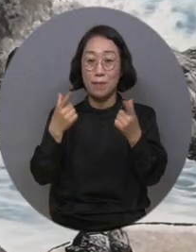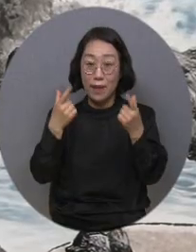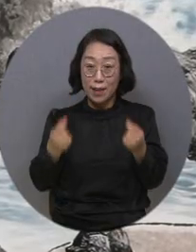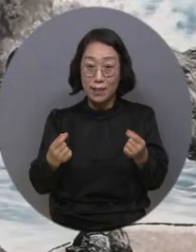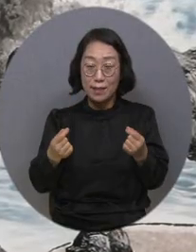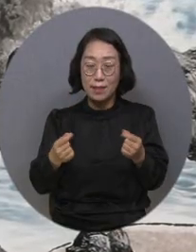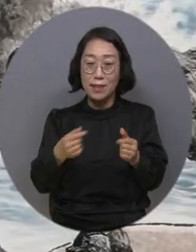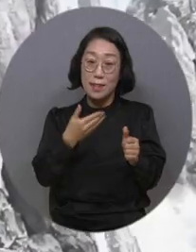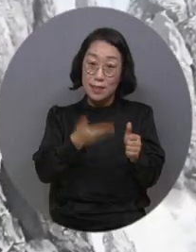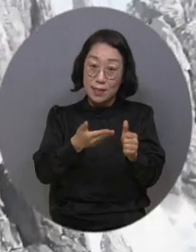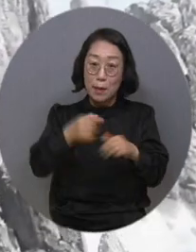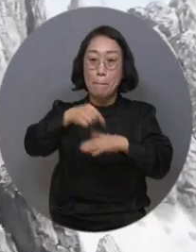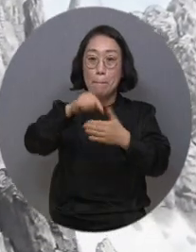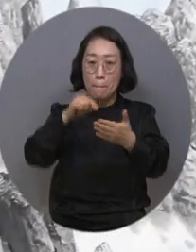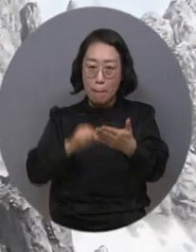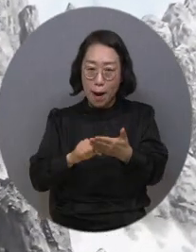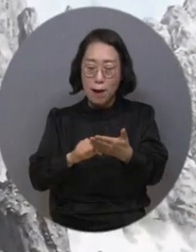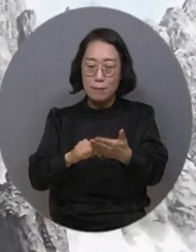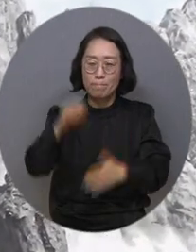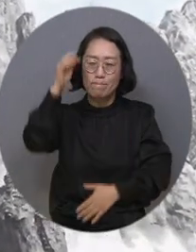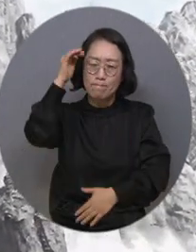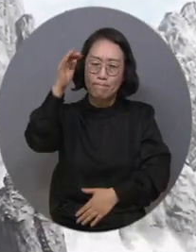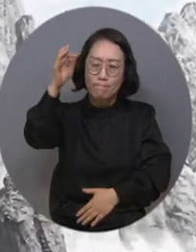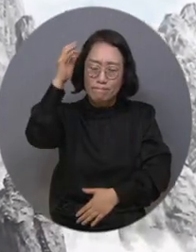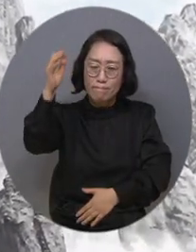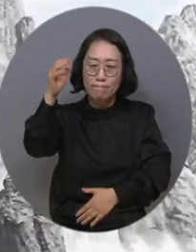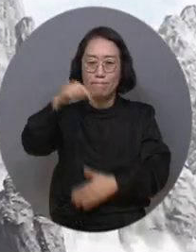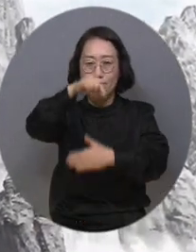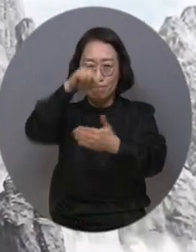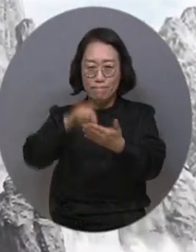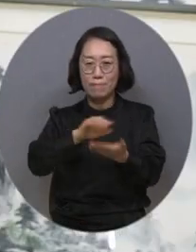작가의 갈망이며 몸부림으로 표현되고 있습니다.